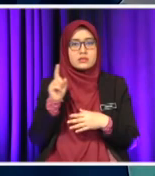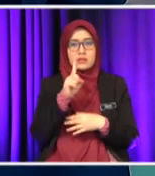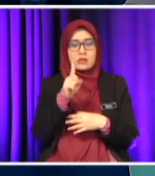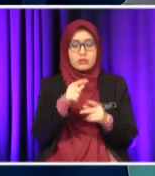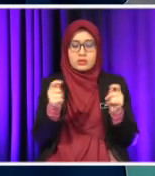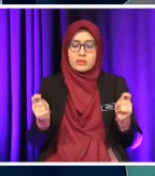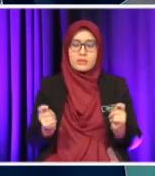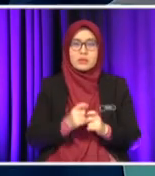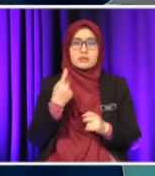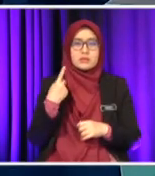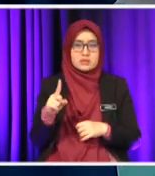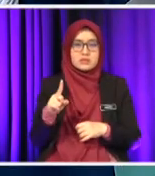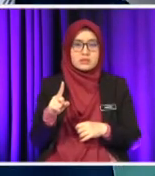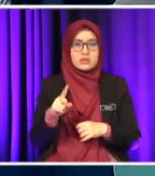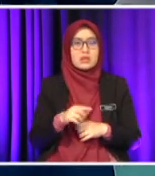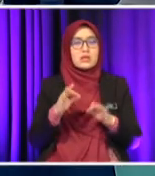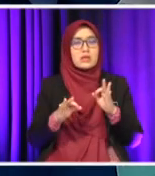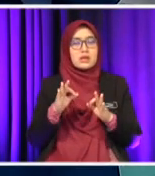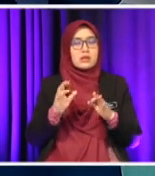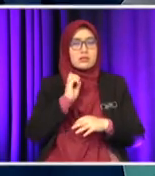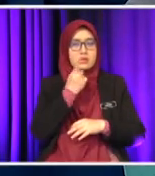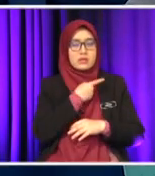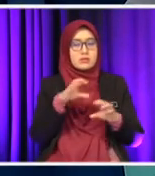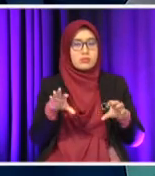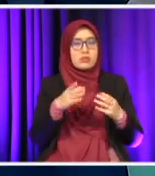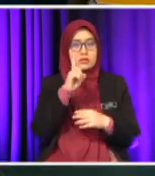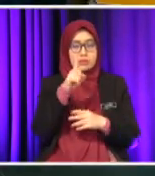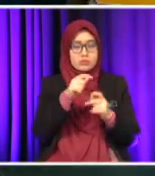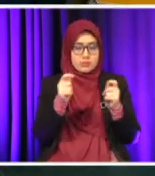agihkan kepada kumpulan sasaran